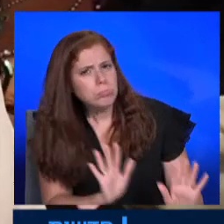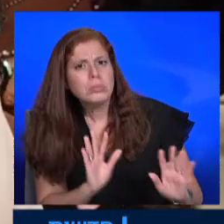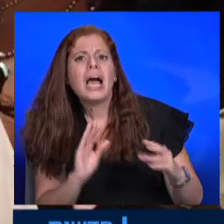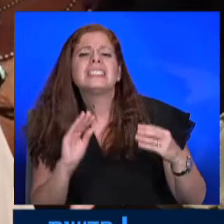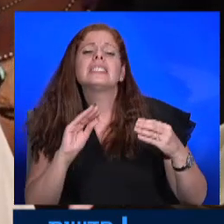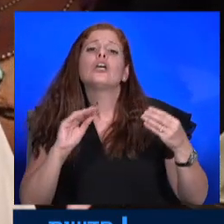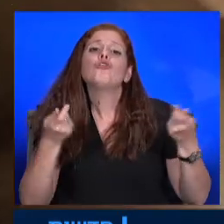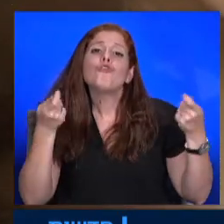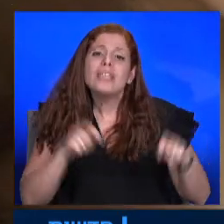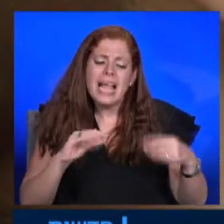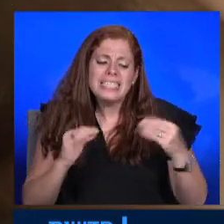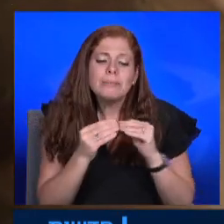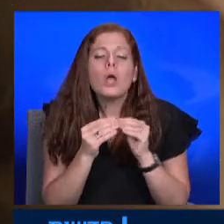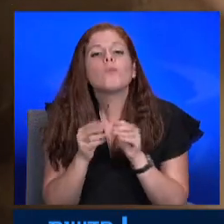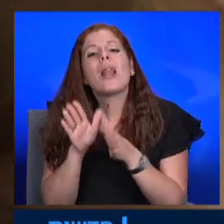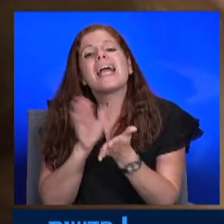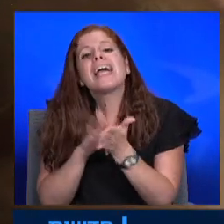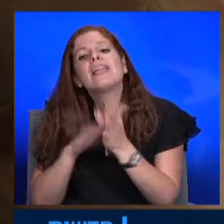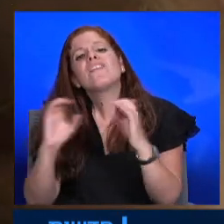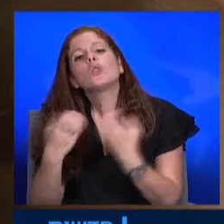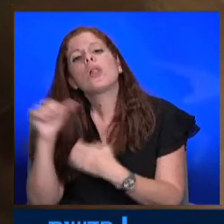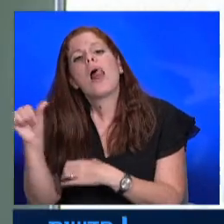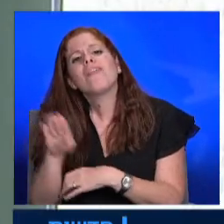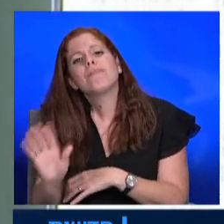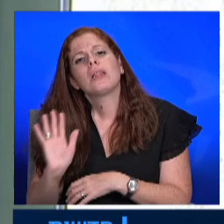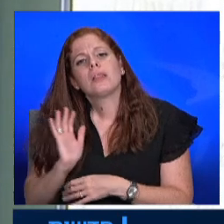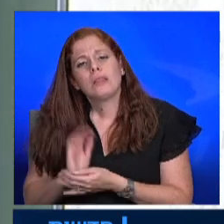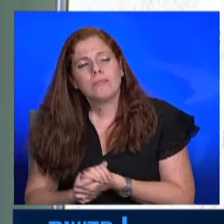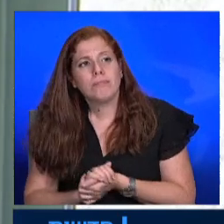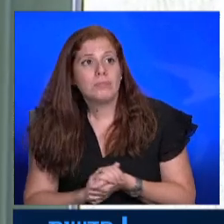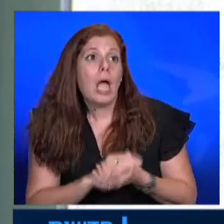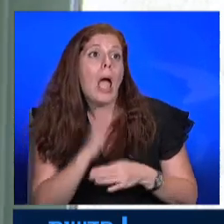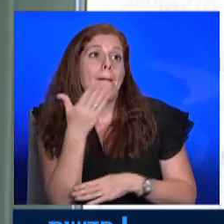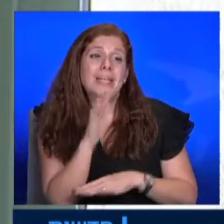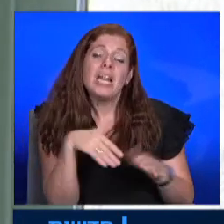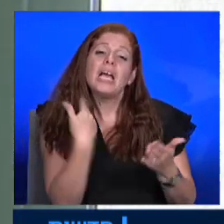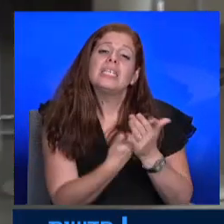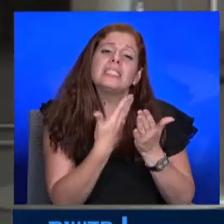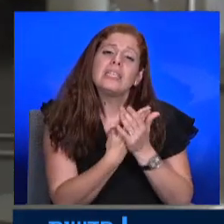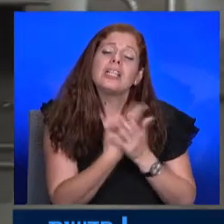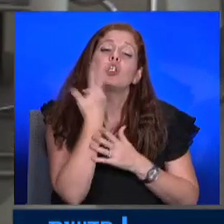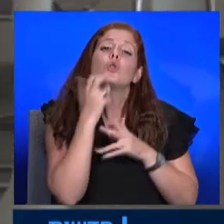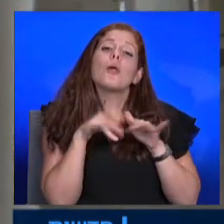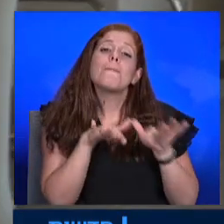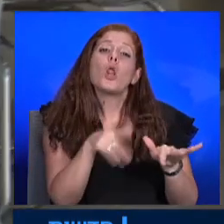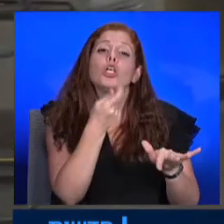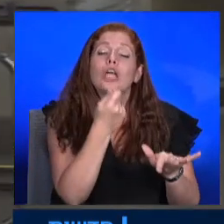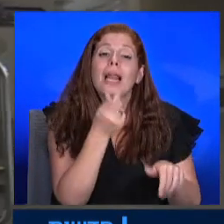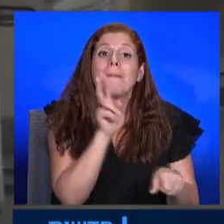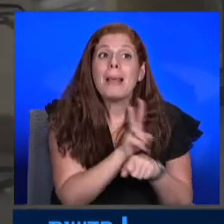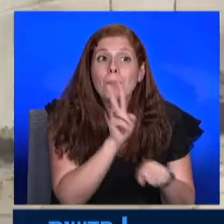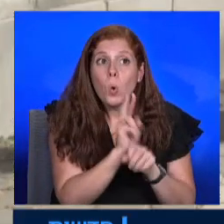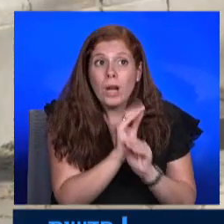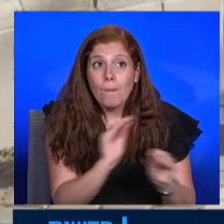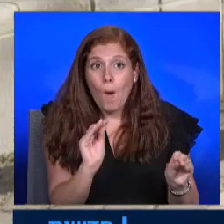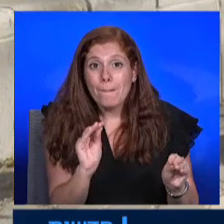לגנים ולכיתות א' ב'. המדינה אומנם הציעה להקצות 30 מיליוני שקלים למיגון המורים, אבל הסתדרות המורים עדיין